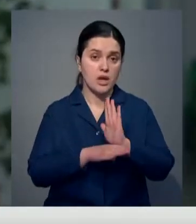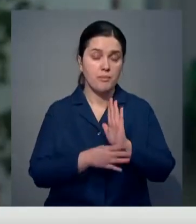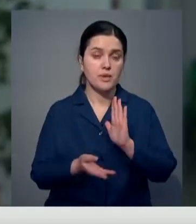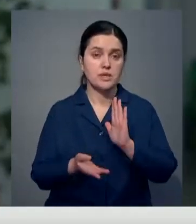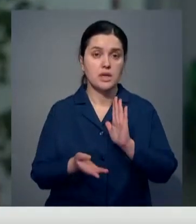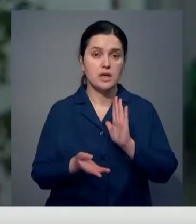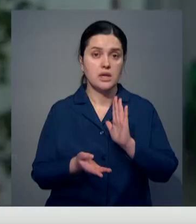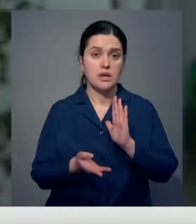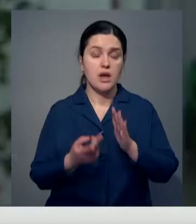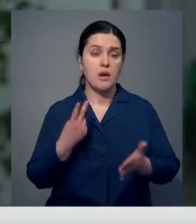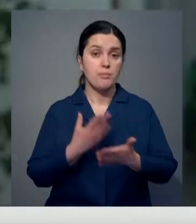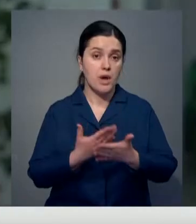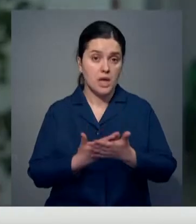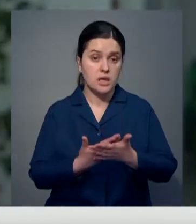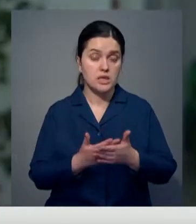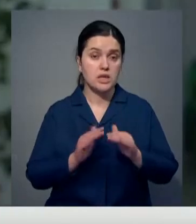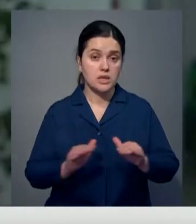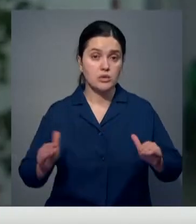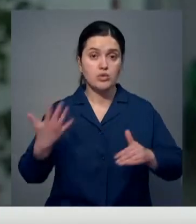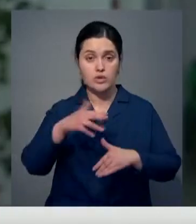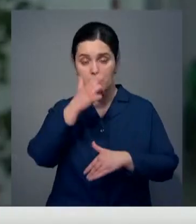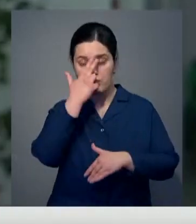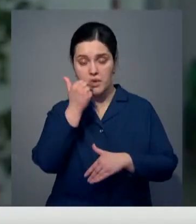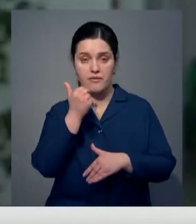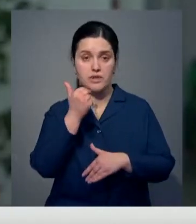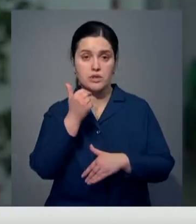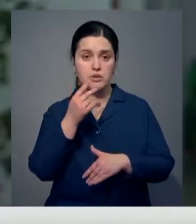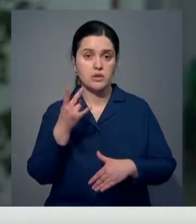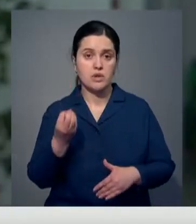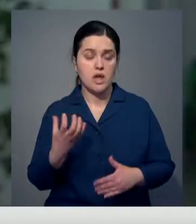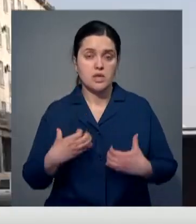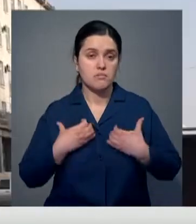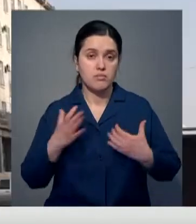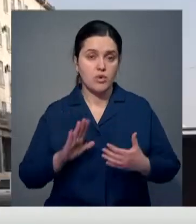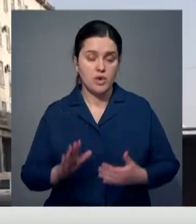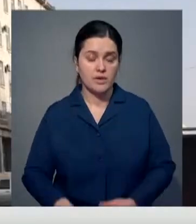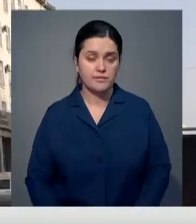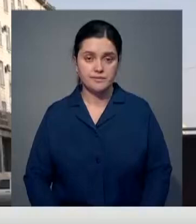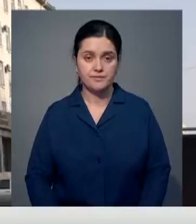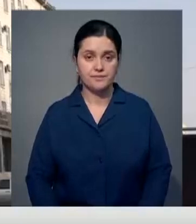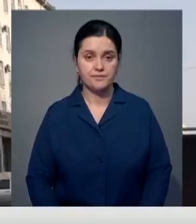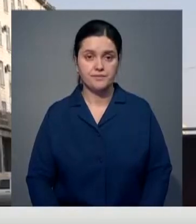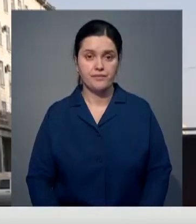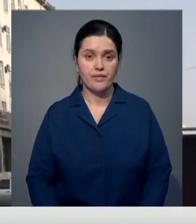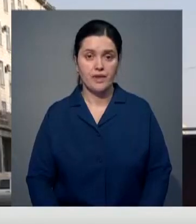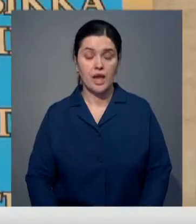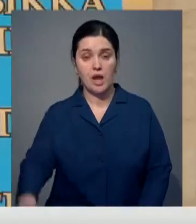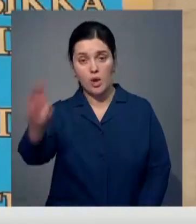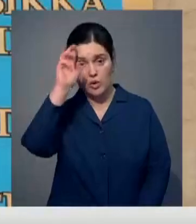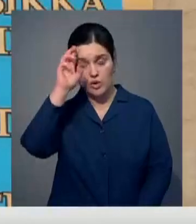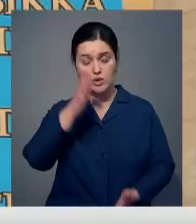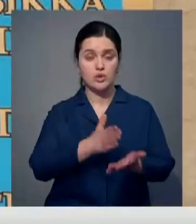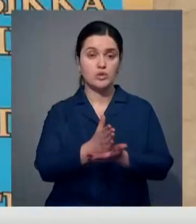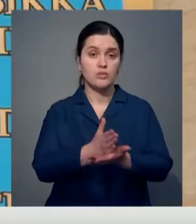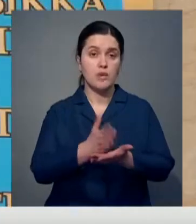где-то показываются. Дети уже привыкшие, для них это уже не стресс, не новинка. На сегодняшний день в системе государственной служба региона